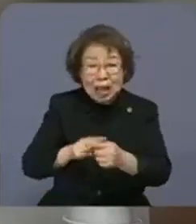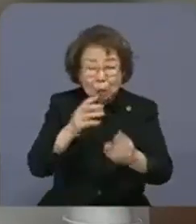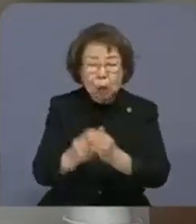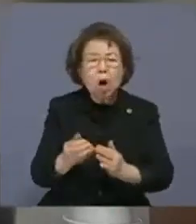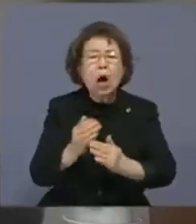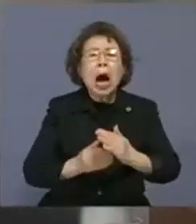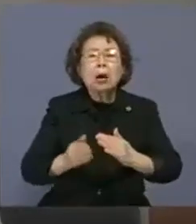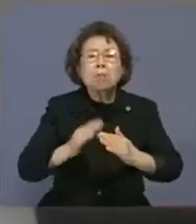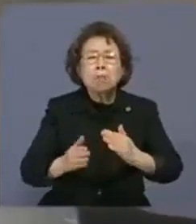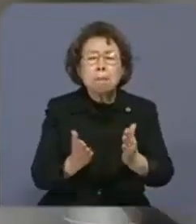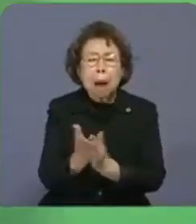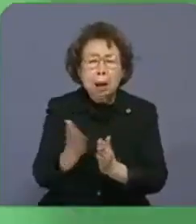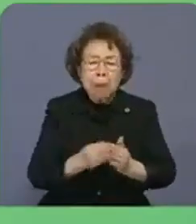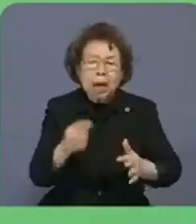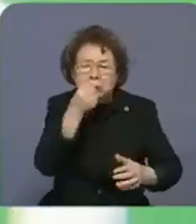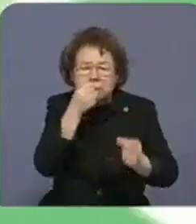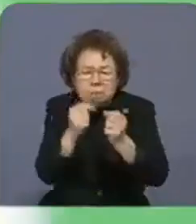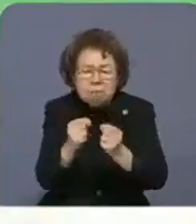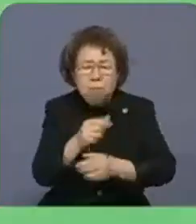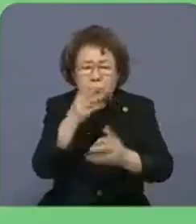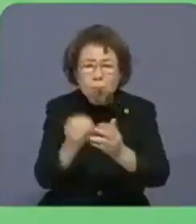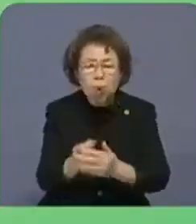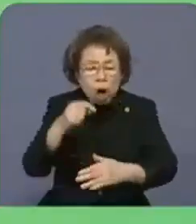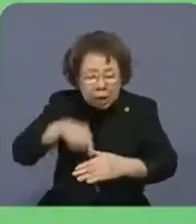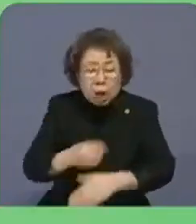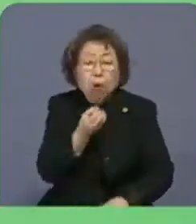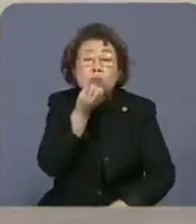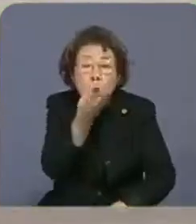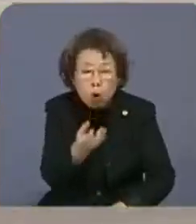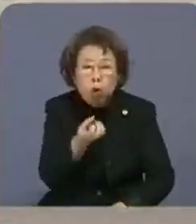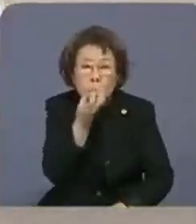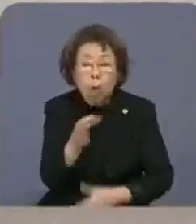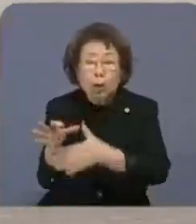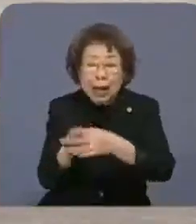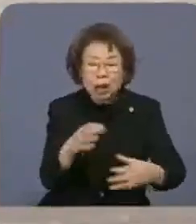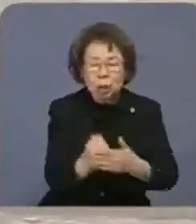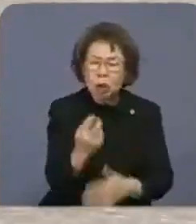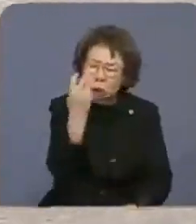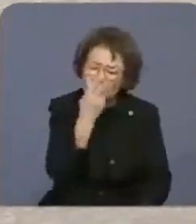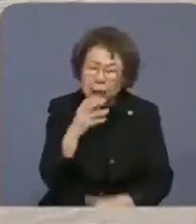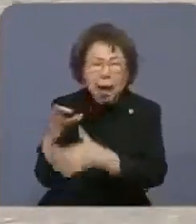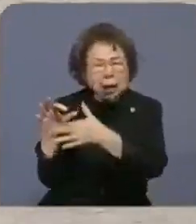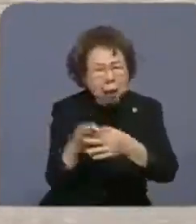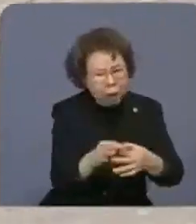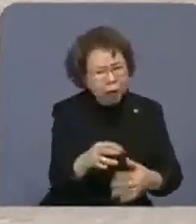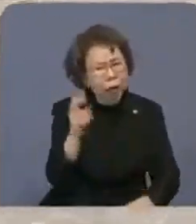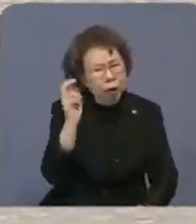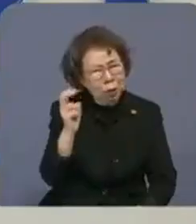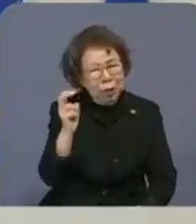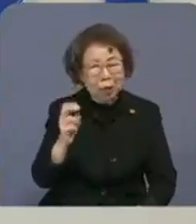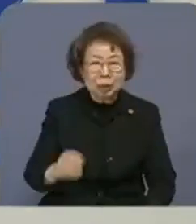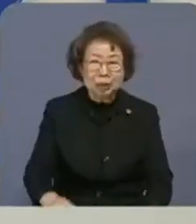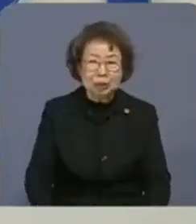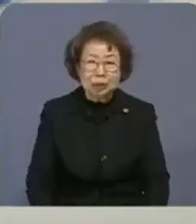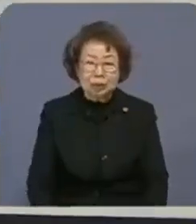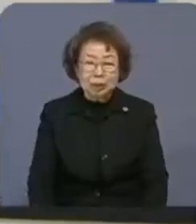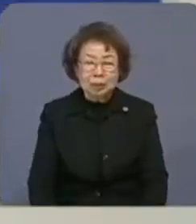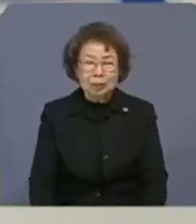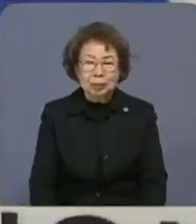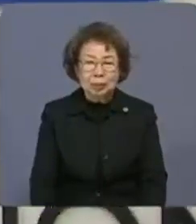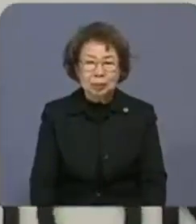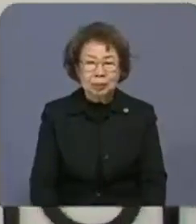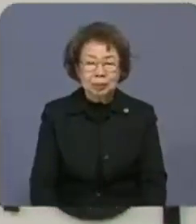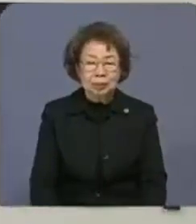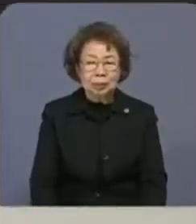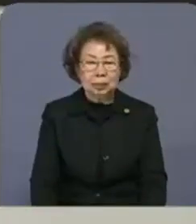간부와 의 유착의 욕까지 내부 폭로가 이어져 수사가 어디까지 진행 될지 주목됩니다 kbs